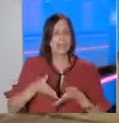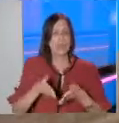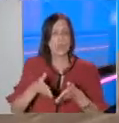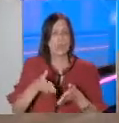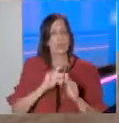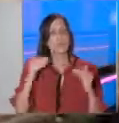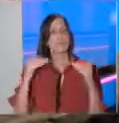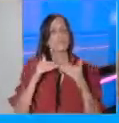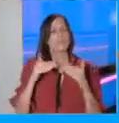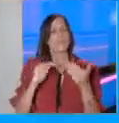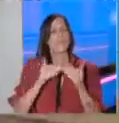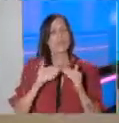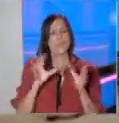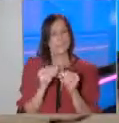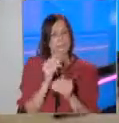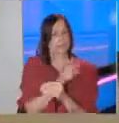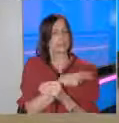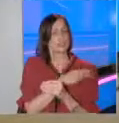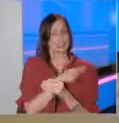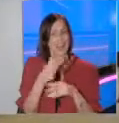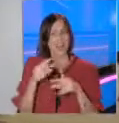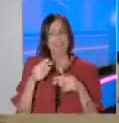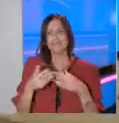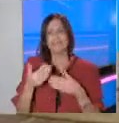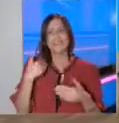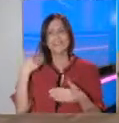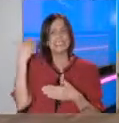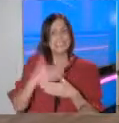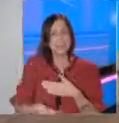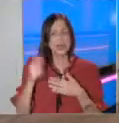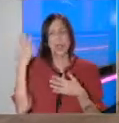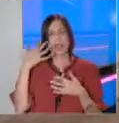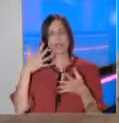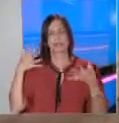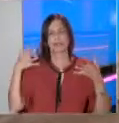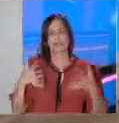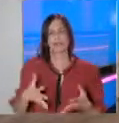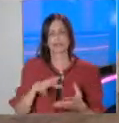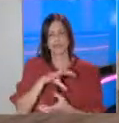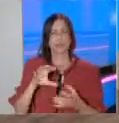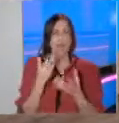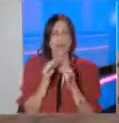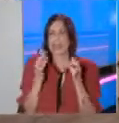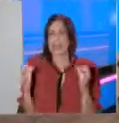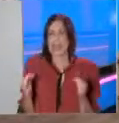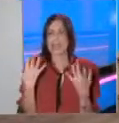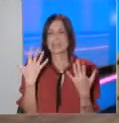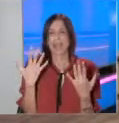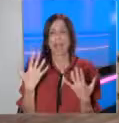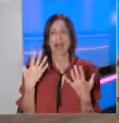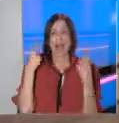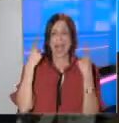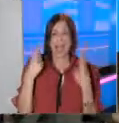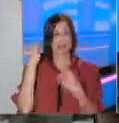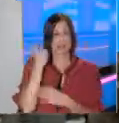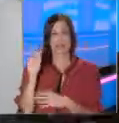היה מתואם עם המשטרה. ולקראת סיום, הייתה שם התפרצות שיכול להיות שהתחילה ממספר חרדים פורי